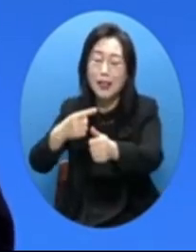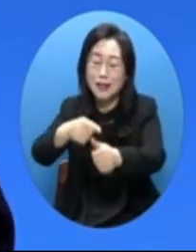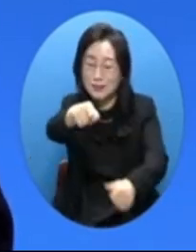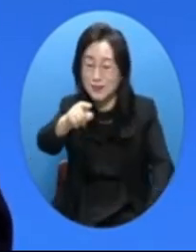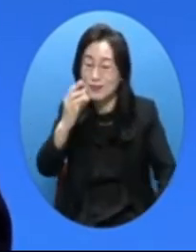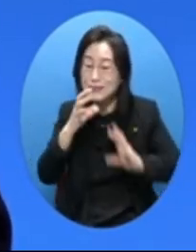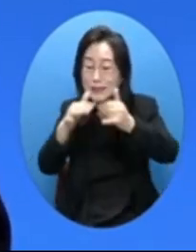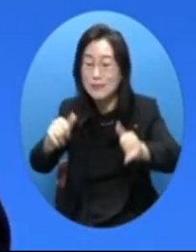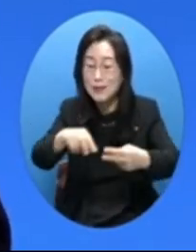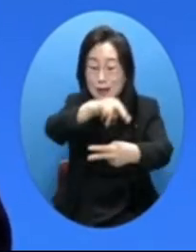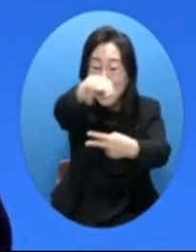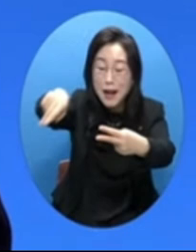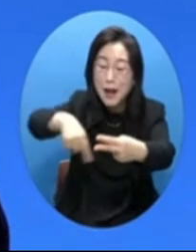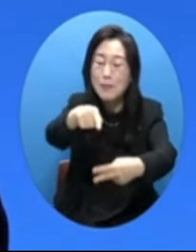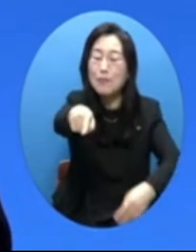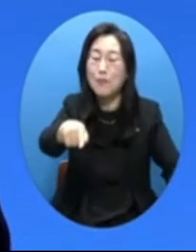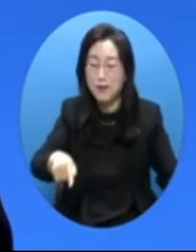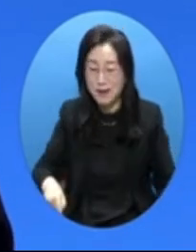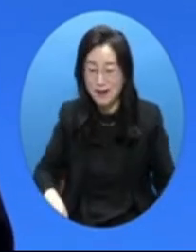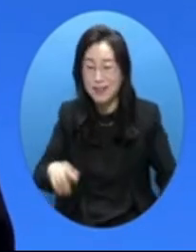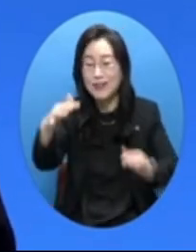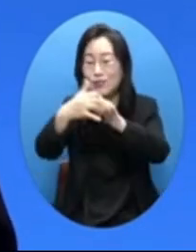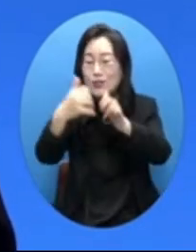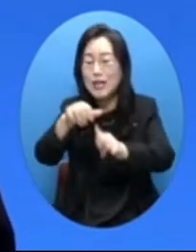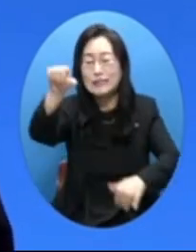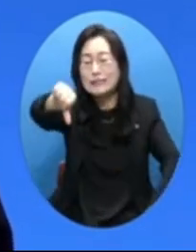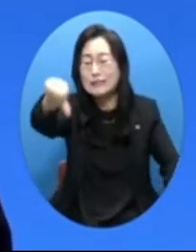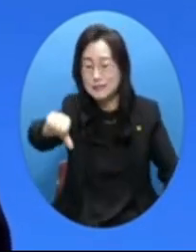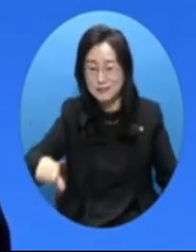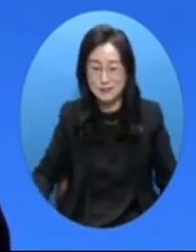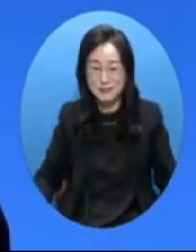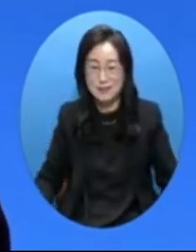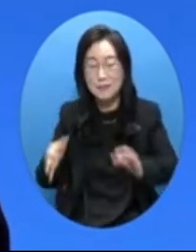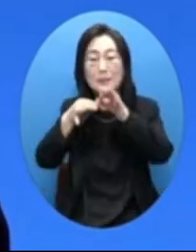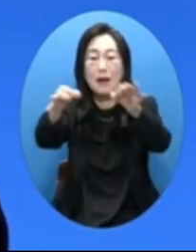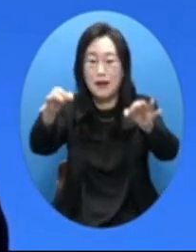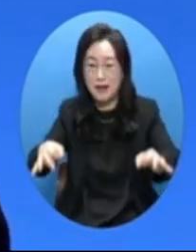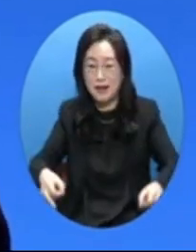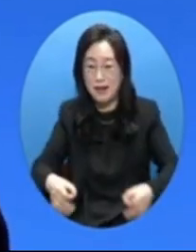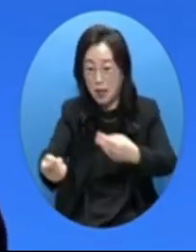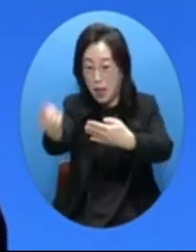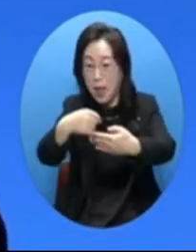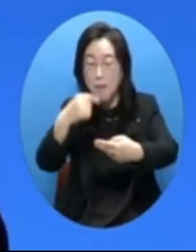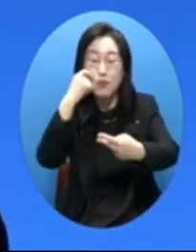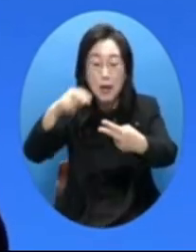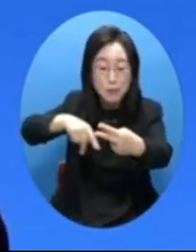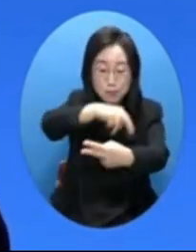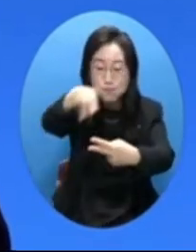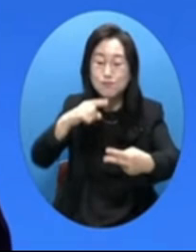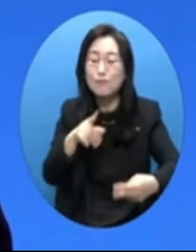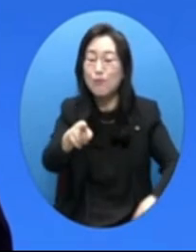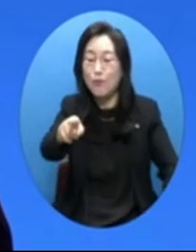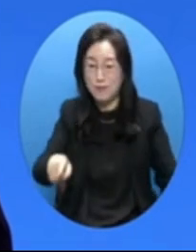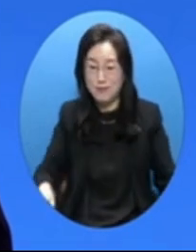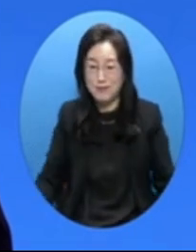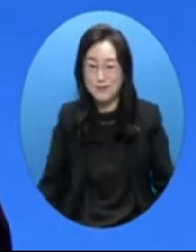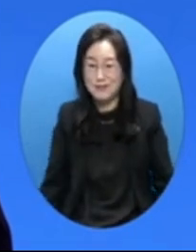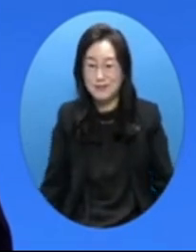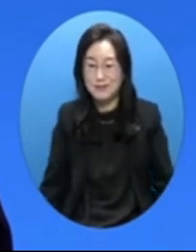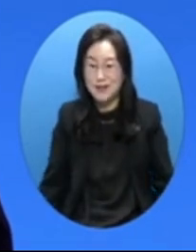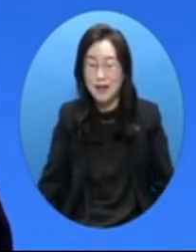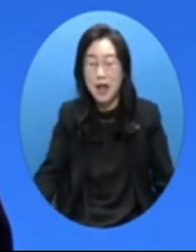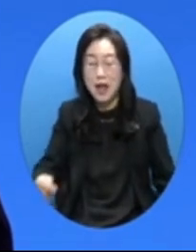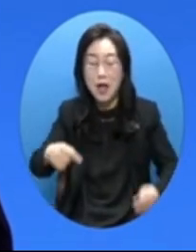너희들은 전혀 해보나 마나 이미 끝났다고 외치고 왜 쳐들어오지 못하고 빙빙 돌기만 하냐고 그냥